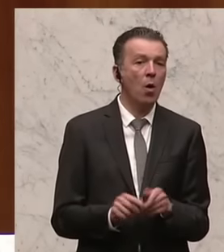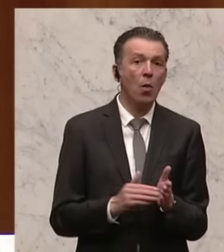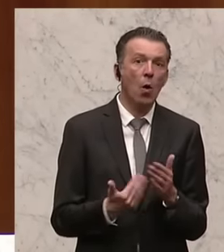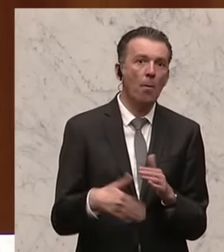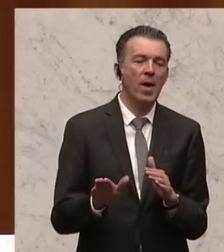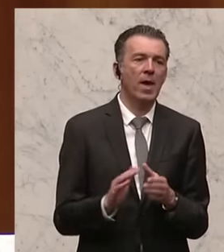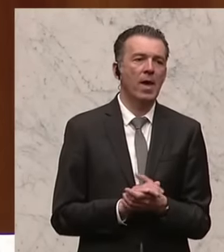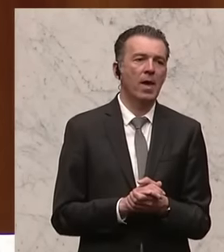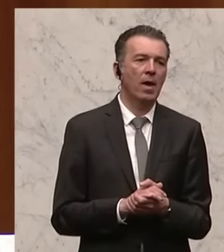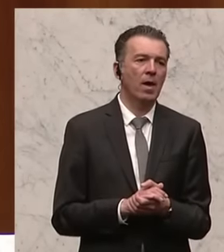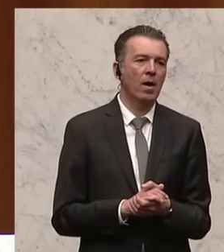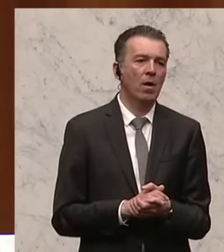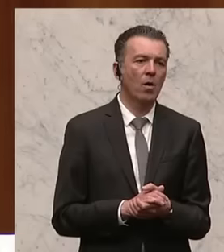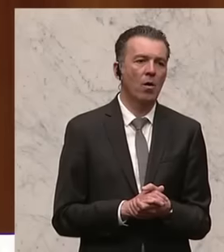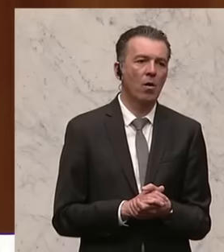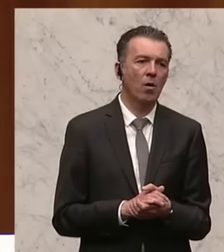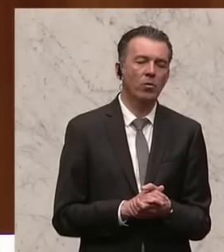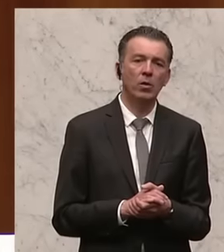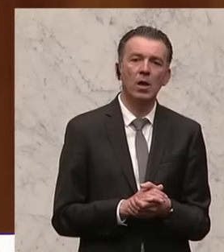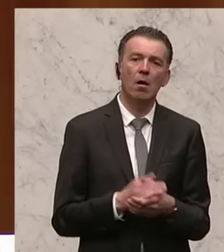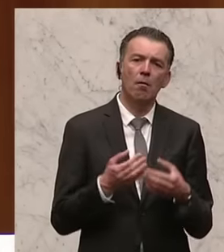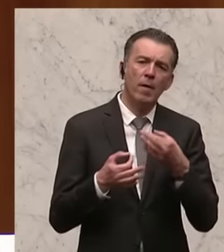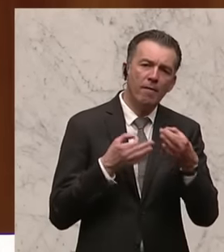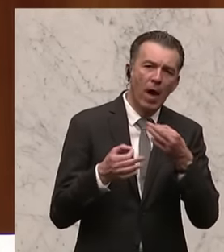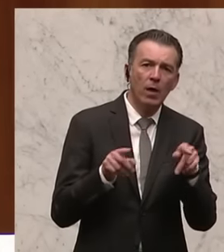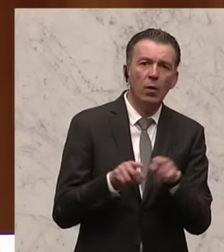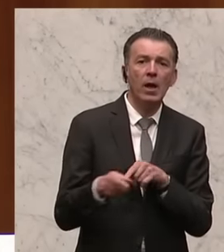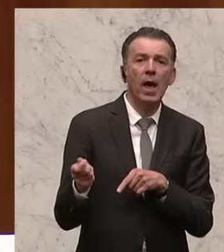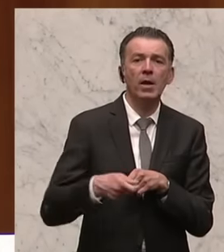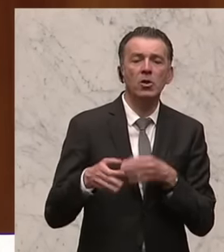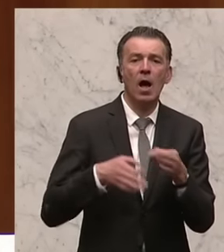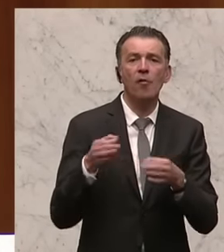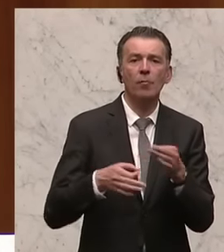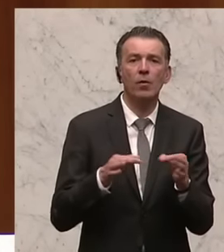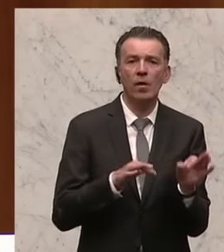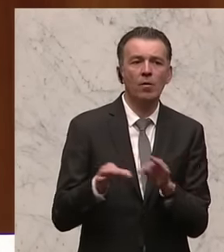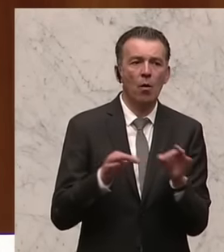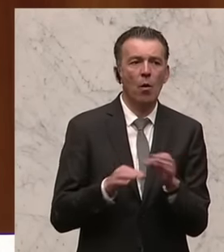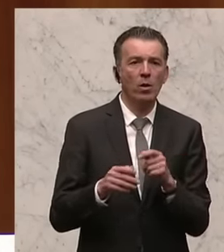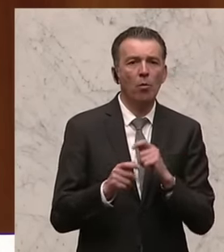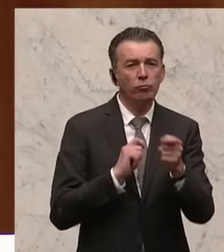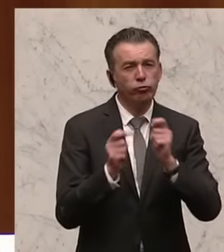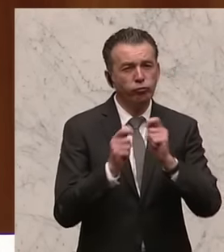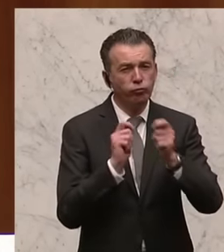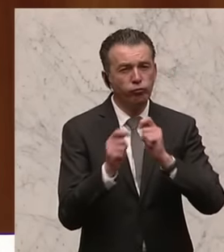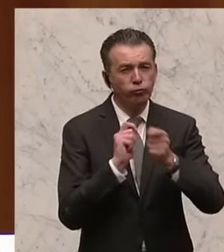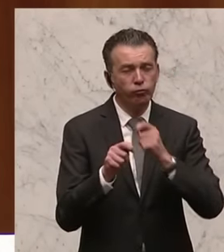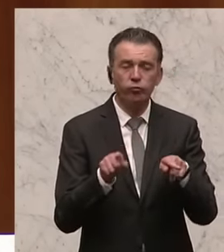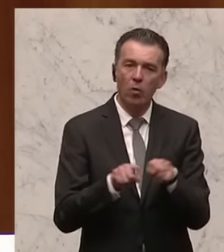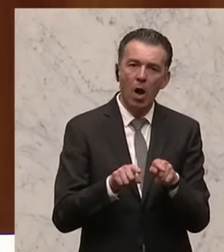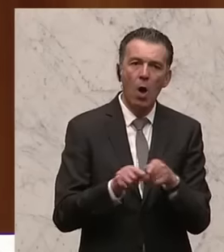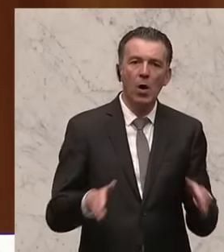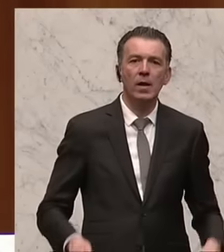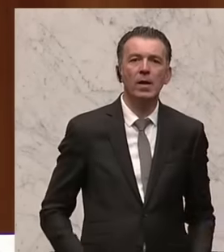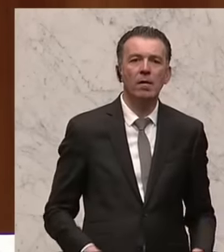hinauszugehen und die kontradiktorische Vernehmung, so wie wir es in der Strafprozessordnung kennen, auch im Disziplinarrecht vorzusehen. Ich